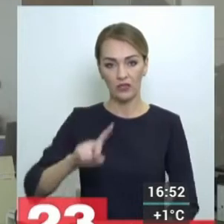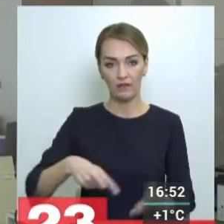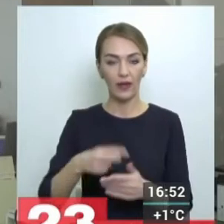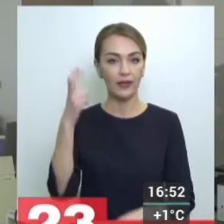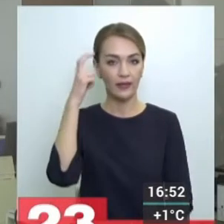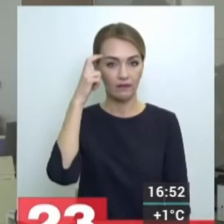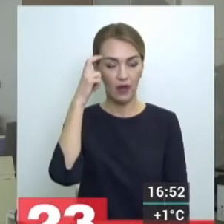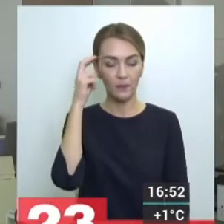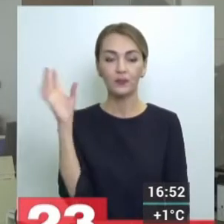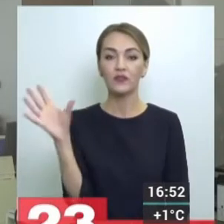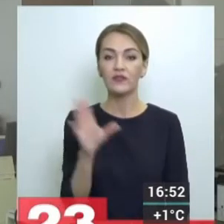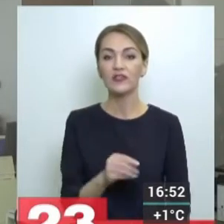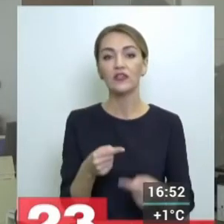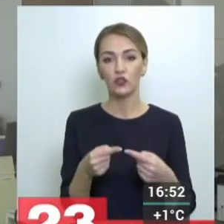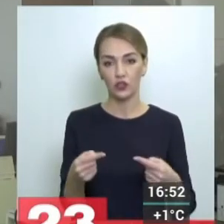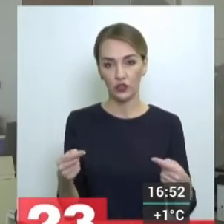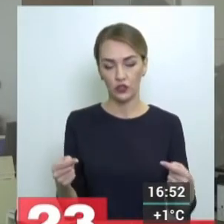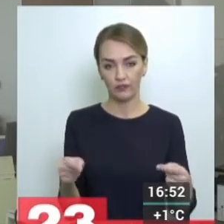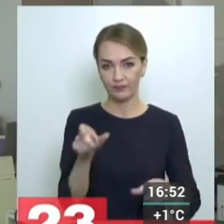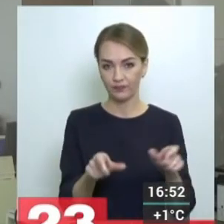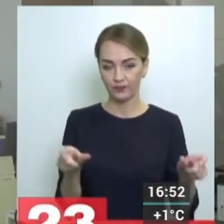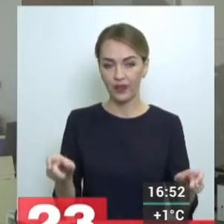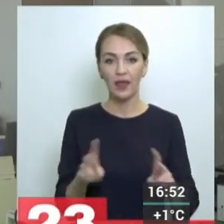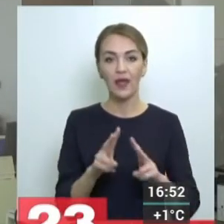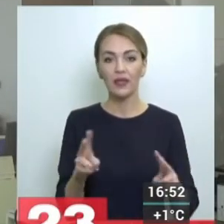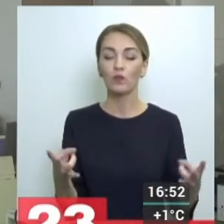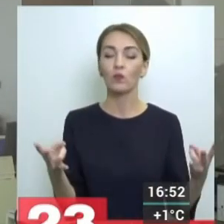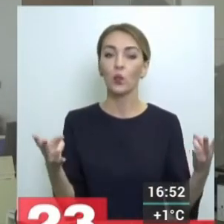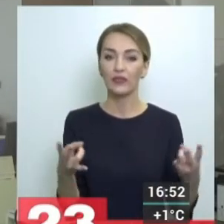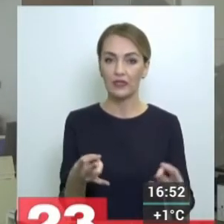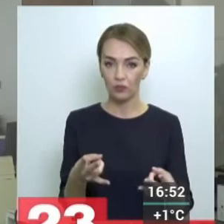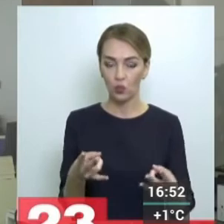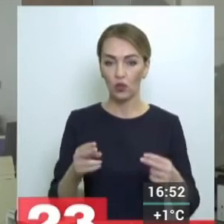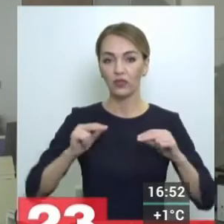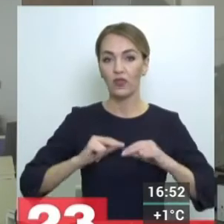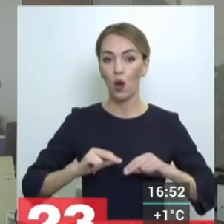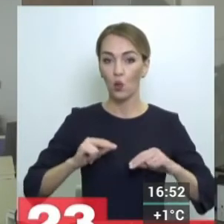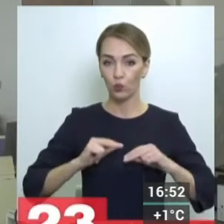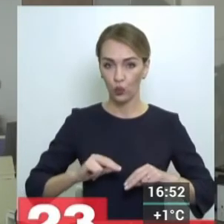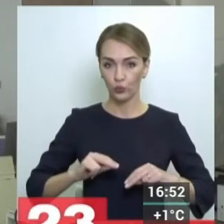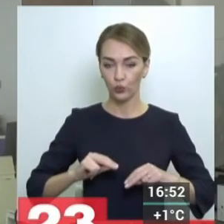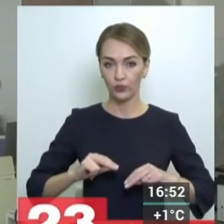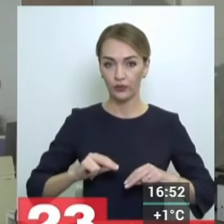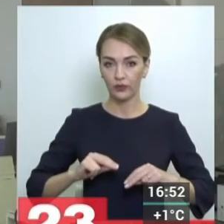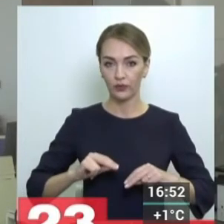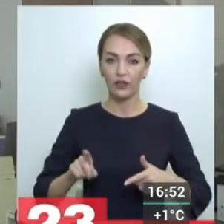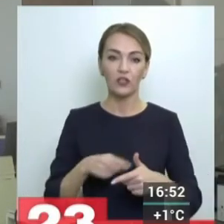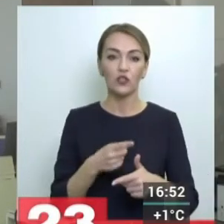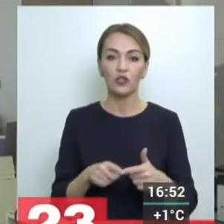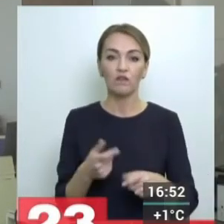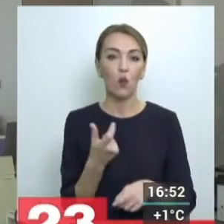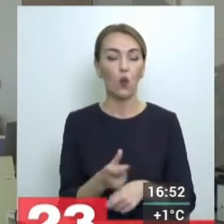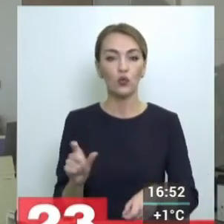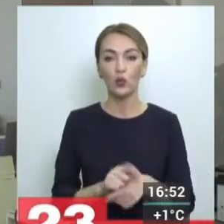Києва. Всі інші, яким справді потрібно на роботу чи в